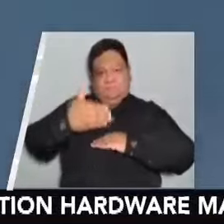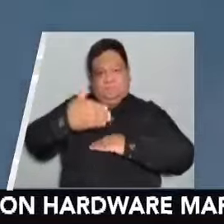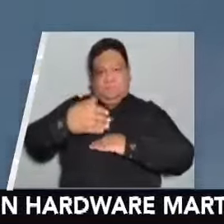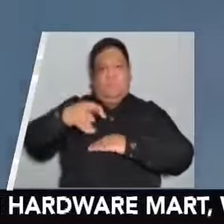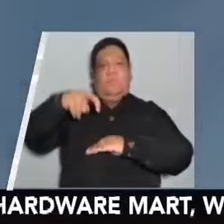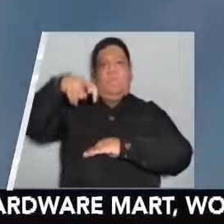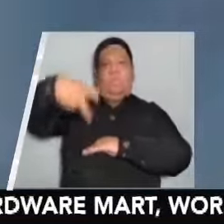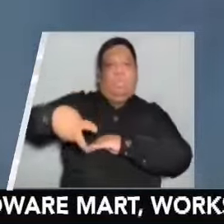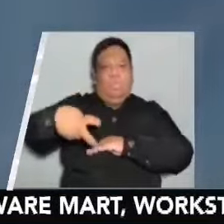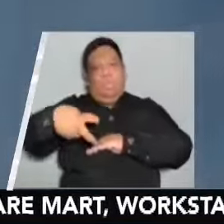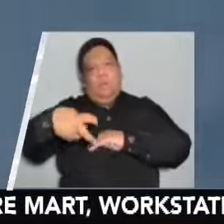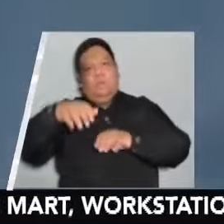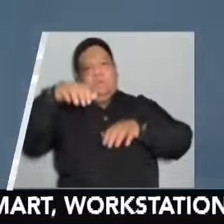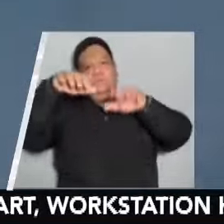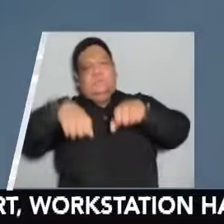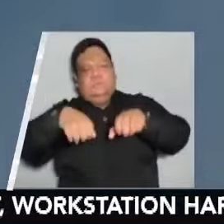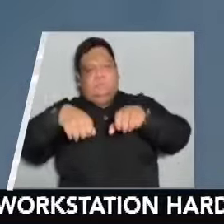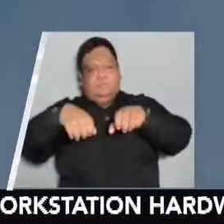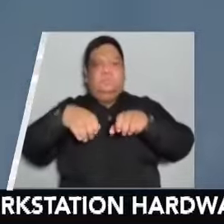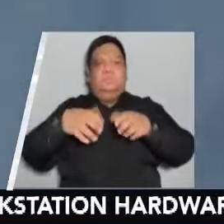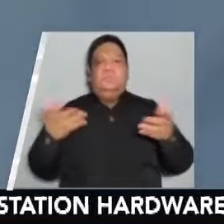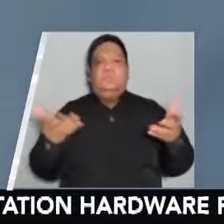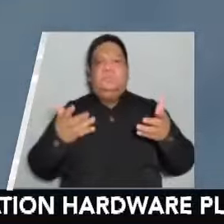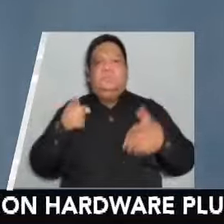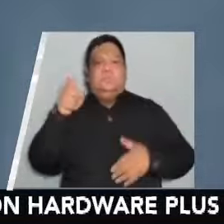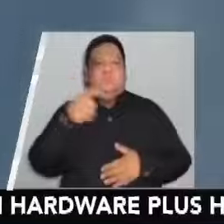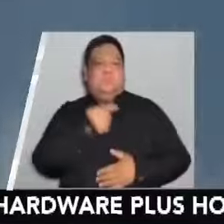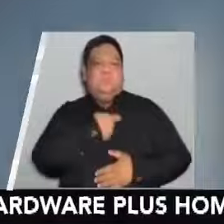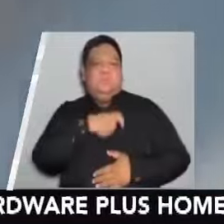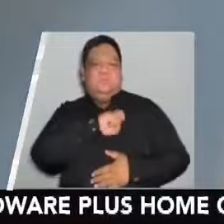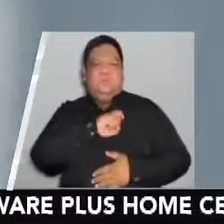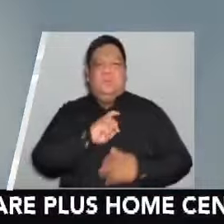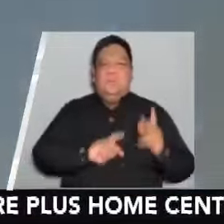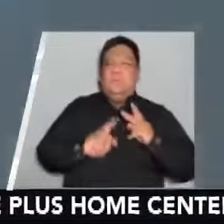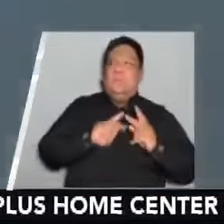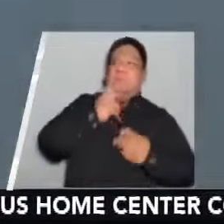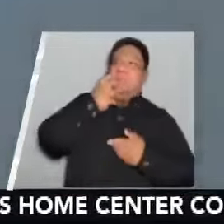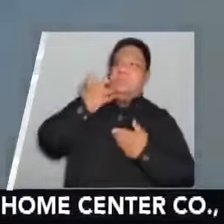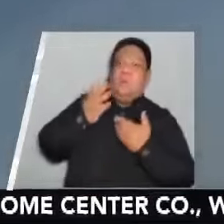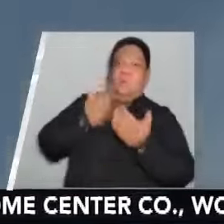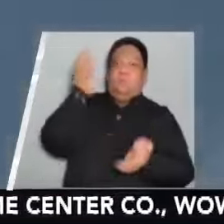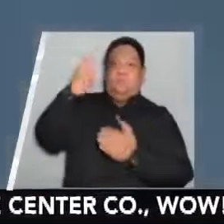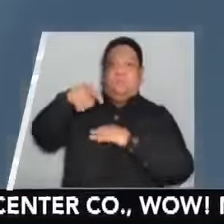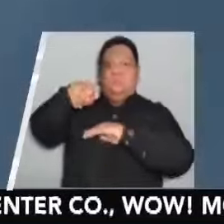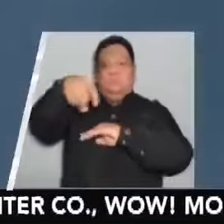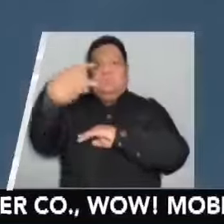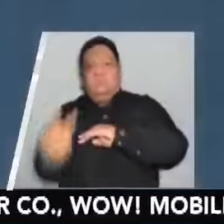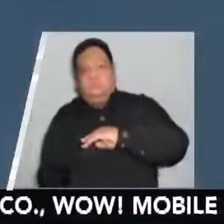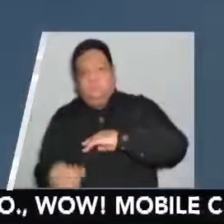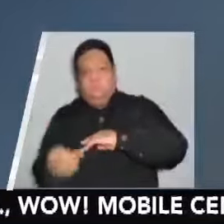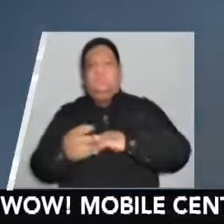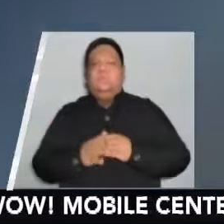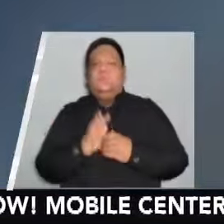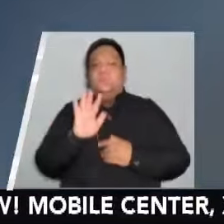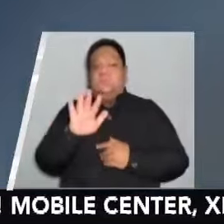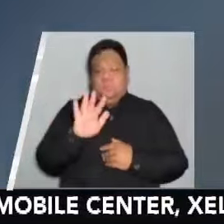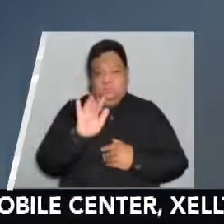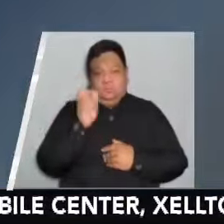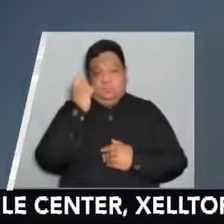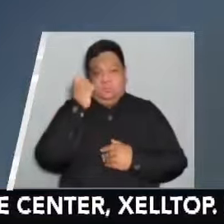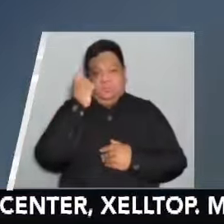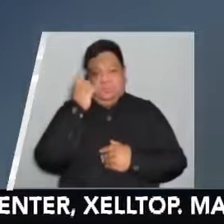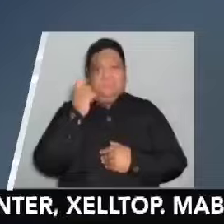yan. Panay ang sigaw ng mga taong nasa ibaba dahil halos mahulog na ang bata mula sa balkonahe. Maya-maya isang lalaki